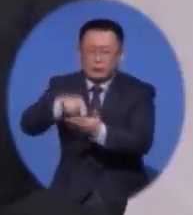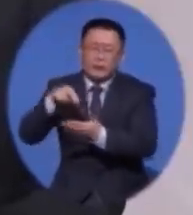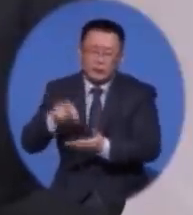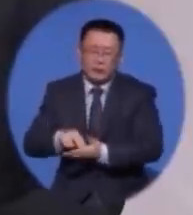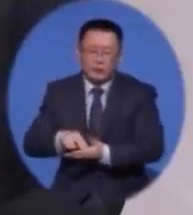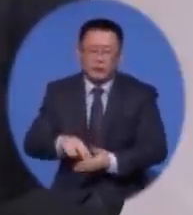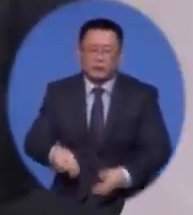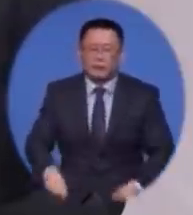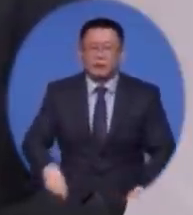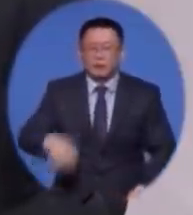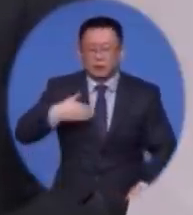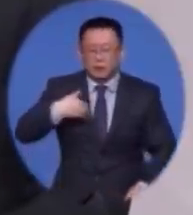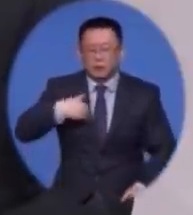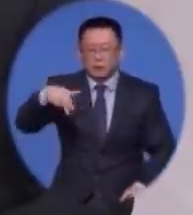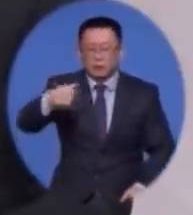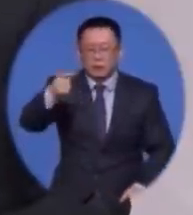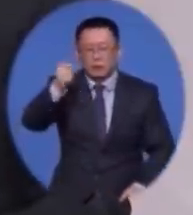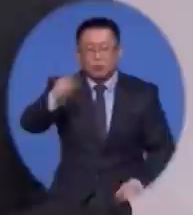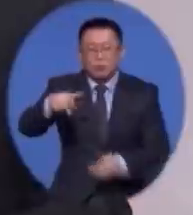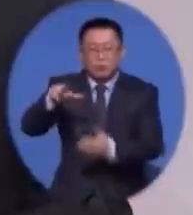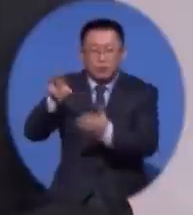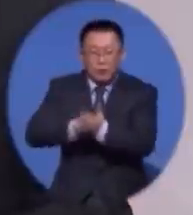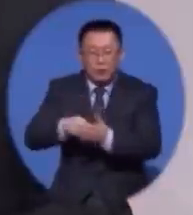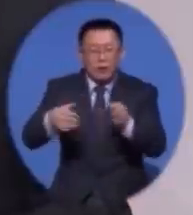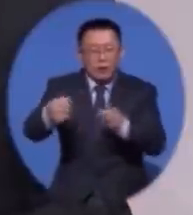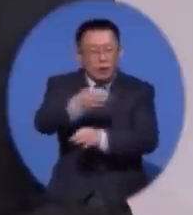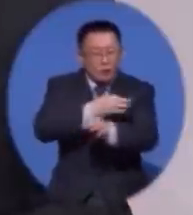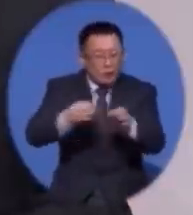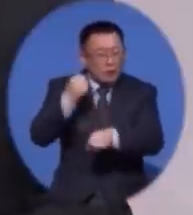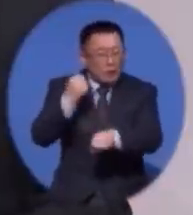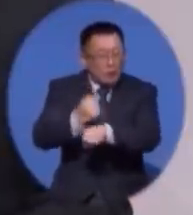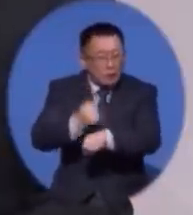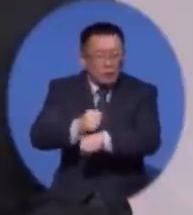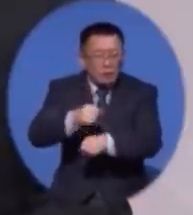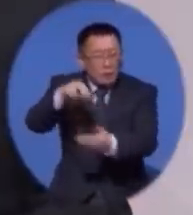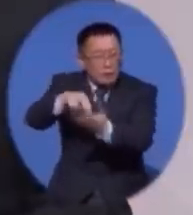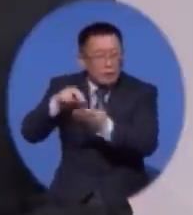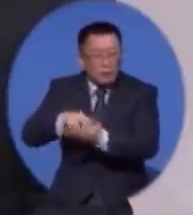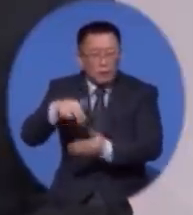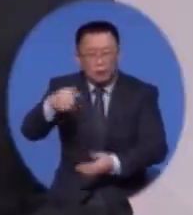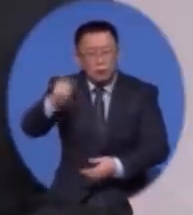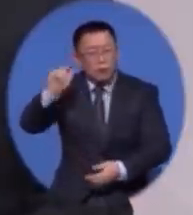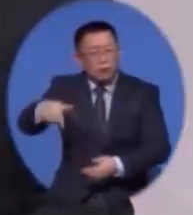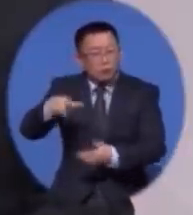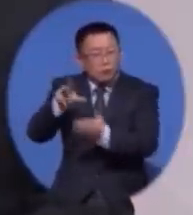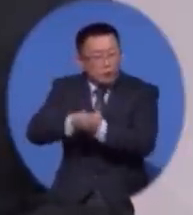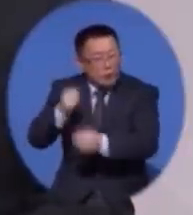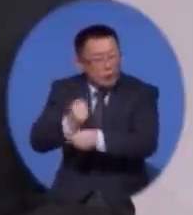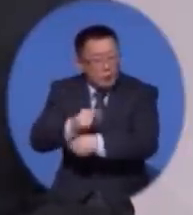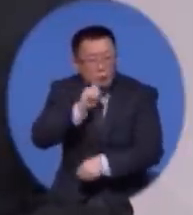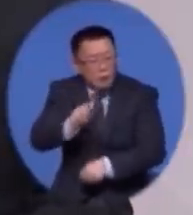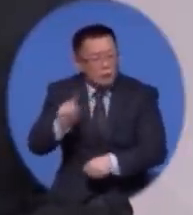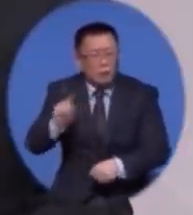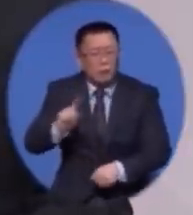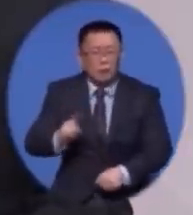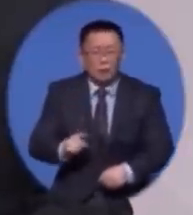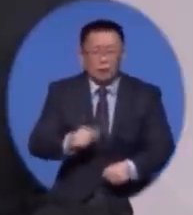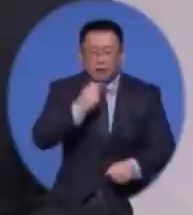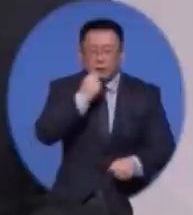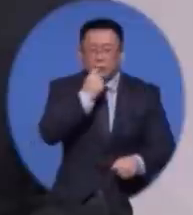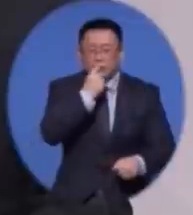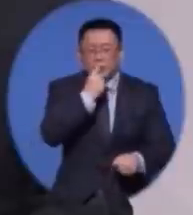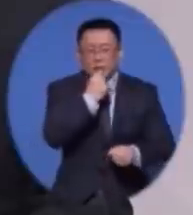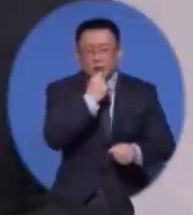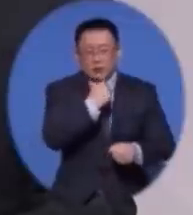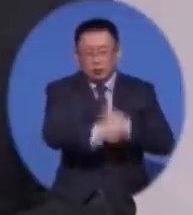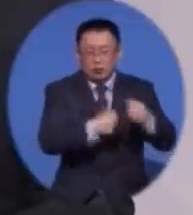이 조국 예, 그 정도 문제가, 하겠습니다. 아니, 경제를 챙긴다고 예, 그 정도 하시면서 하겠습니다. 조국 문제를 그, 말씀하시는 거는 이, 좀 그렇지 민주당에서 않습니까?